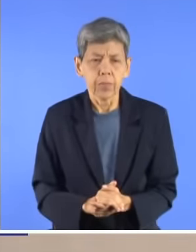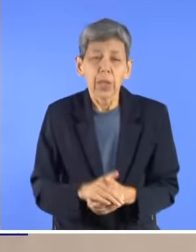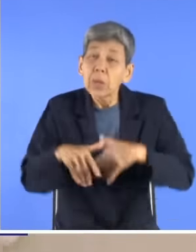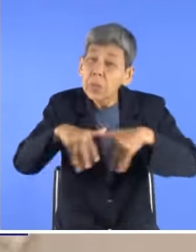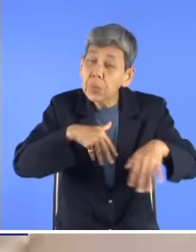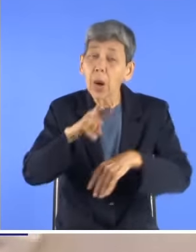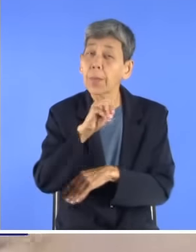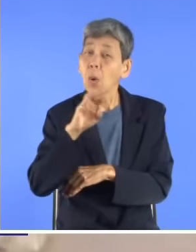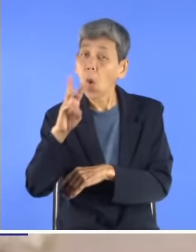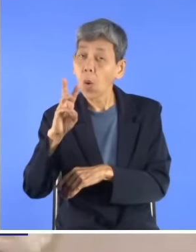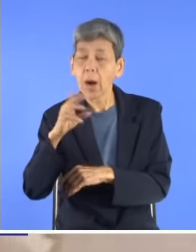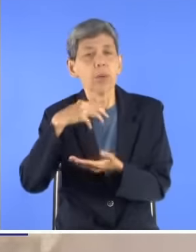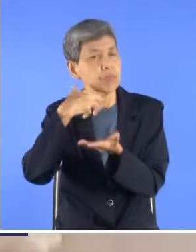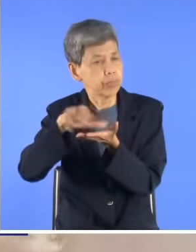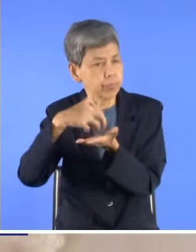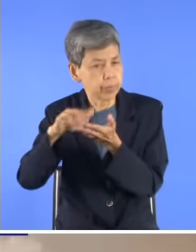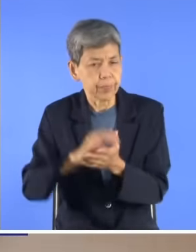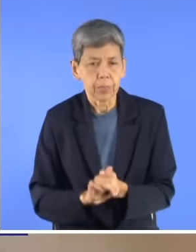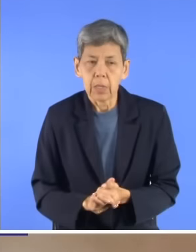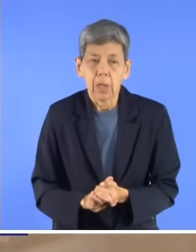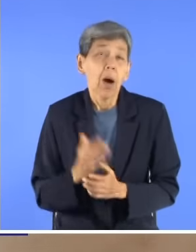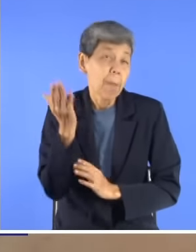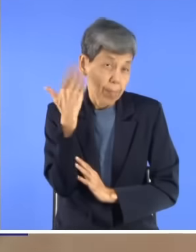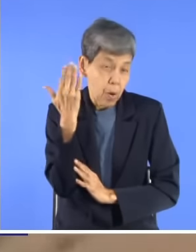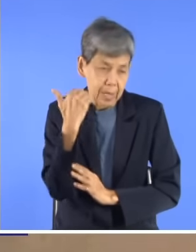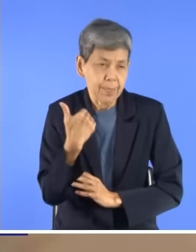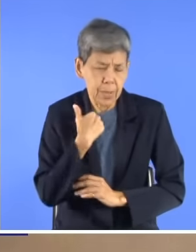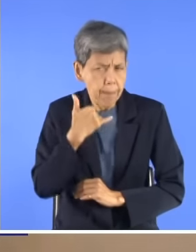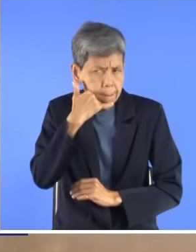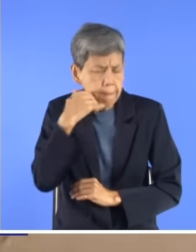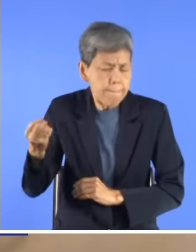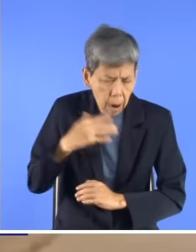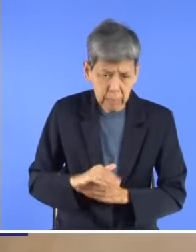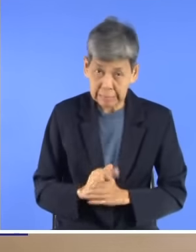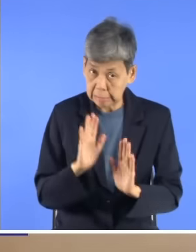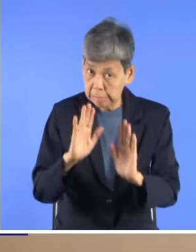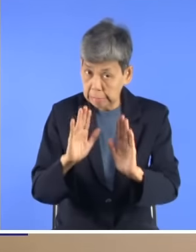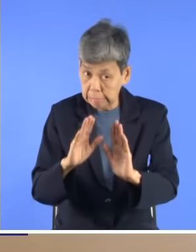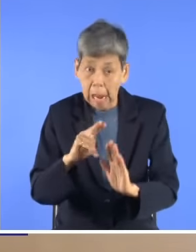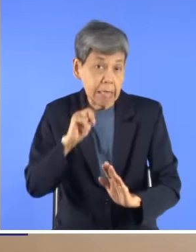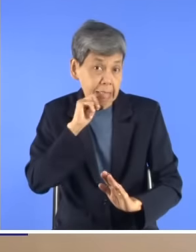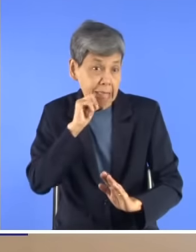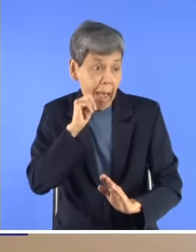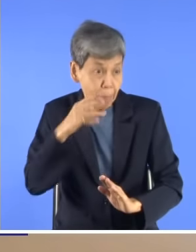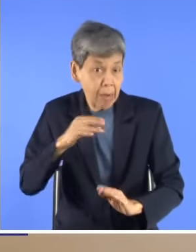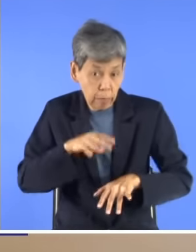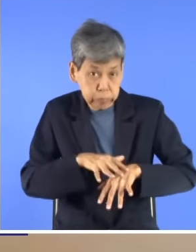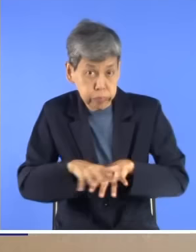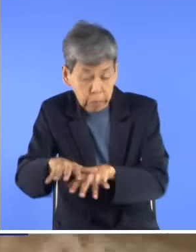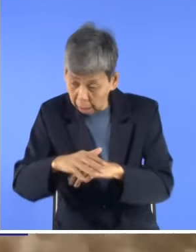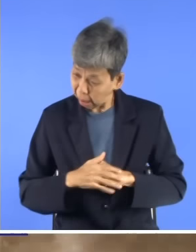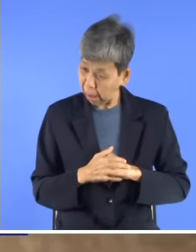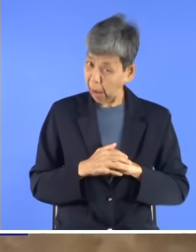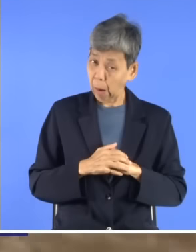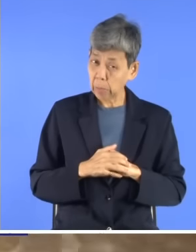านหมู่6อย่างนางเปลยเล่าให้ฟังว่าก่อนหน้านี้เนี่ยเพื่อนโทรมาบอกนะบอกว่าเธอน้ำมันทะลักเข้ามาแล้วนะแล้ว